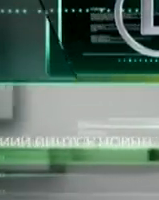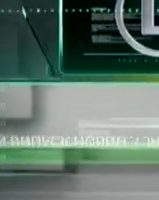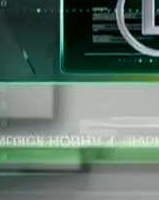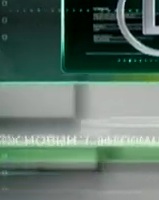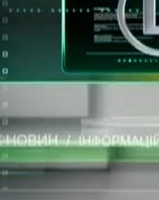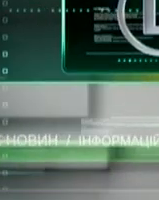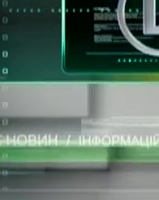Дякую. Дякую.